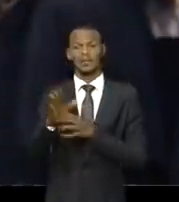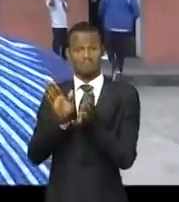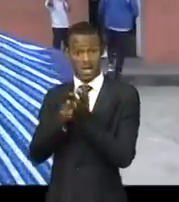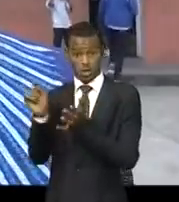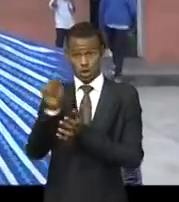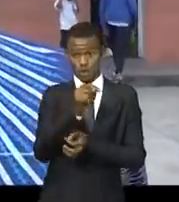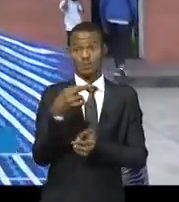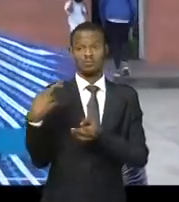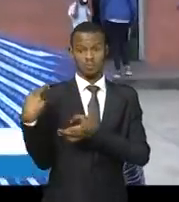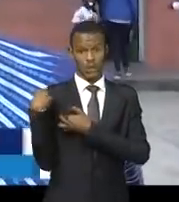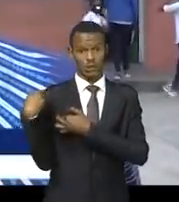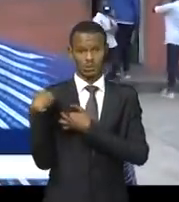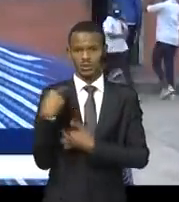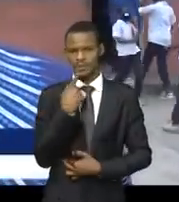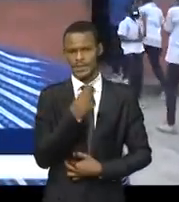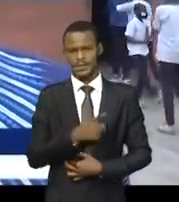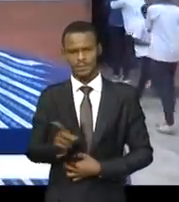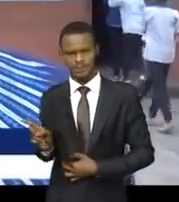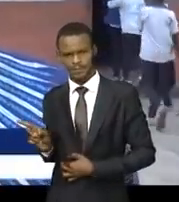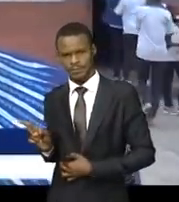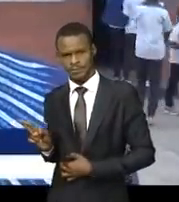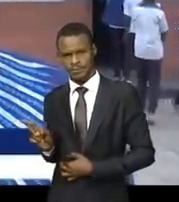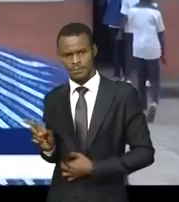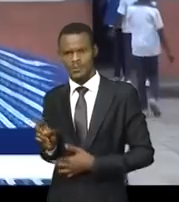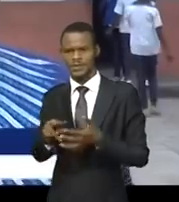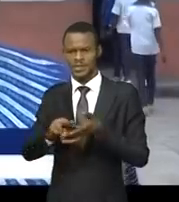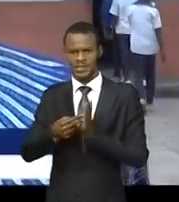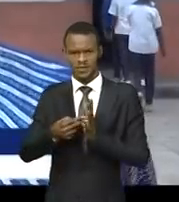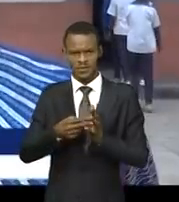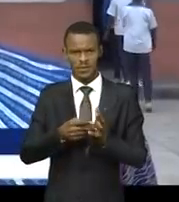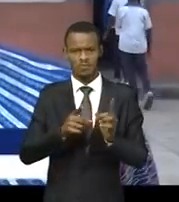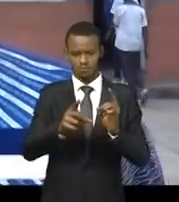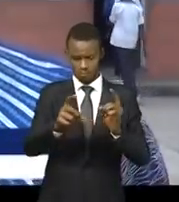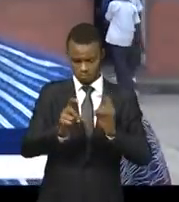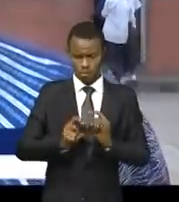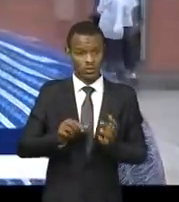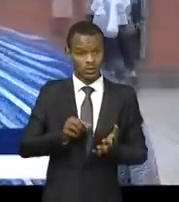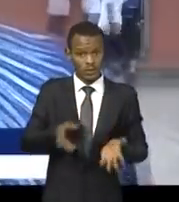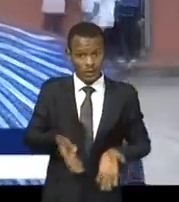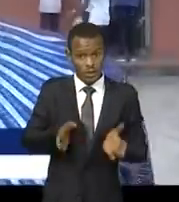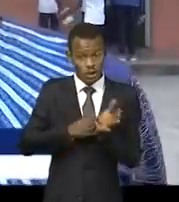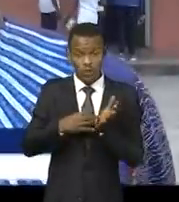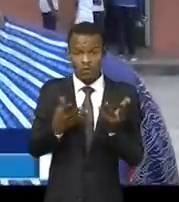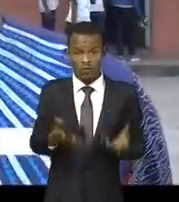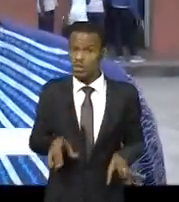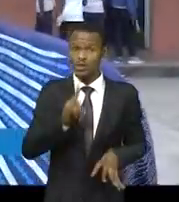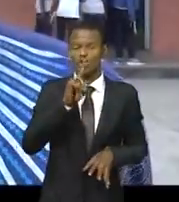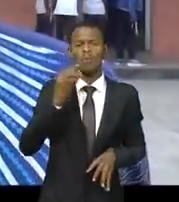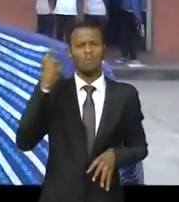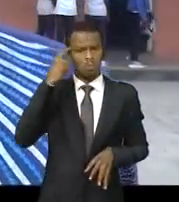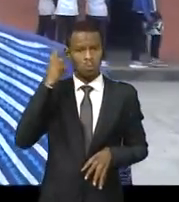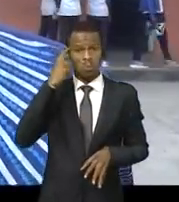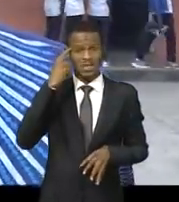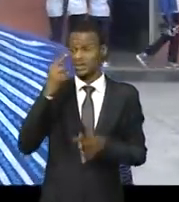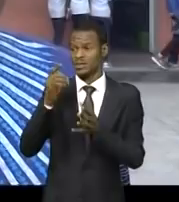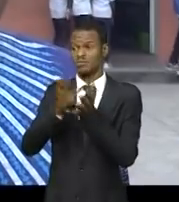scolaires ne soient pas les dernières, qu'ils puissent toucher surtout les écoles qui sont au fond là-bas et qu'elles aussi soient